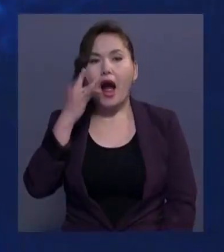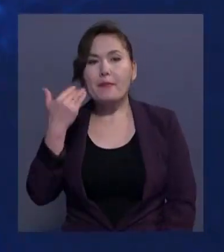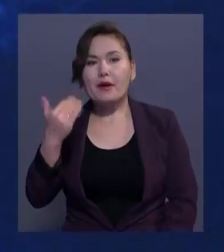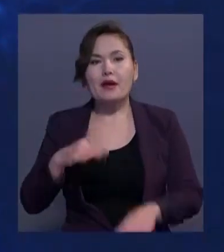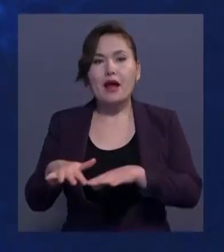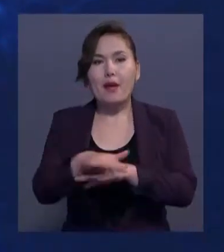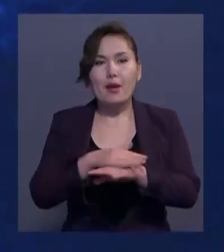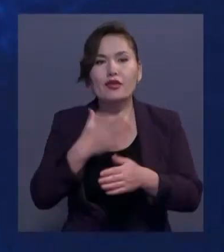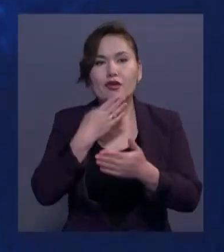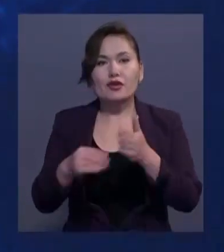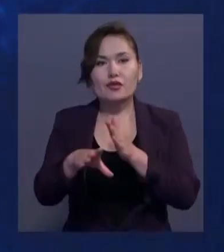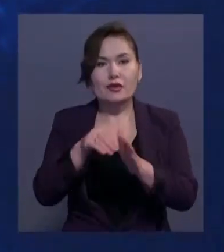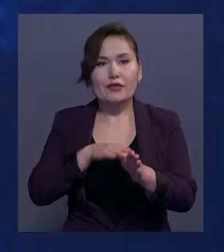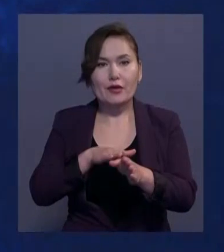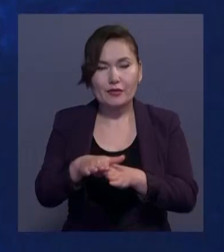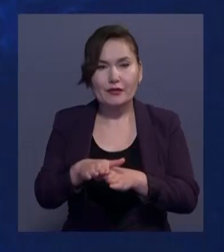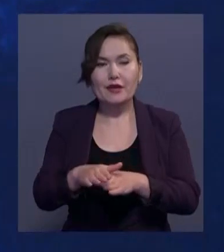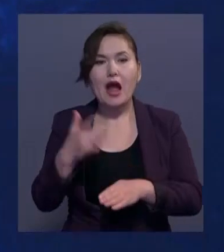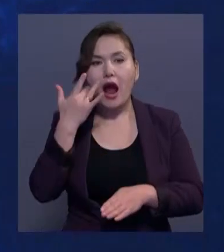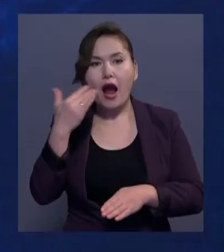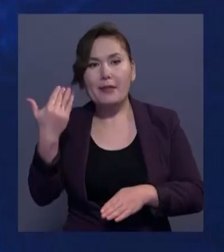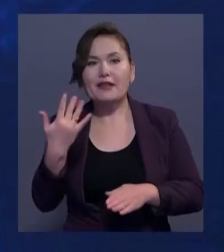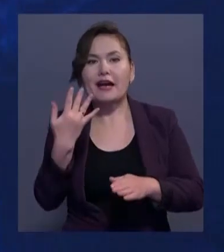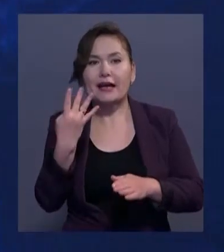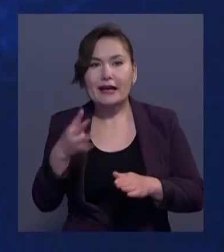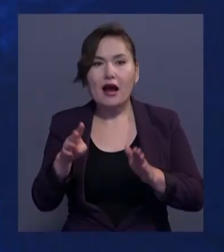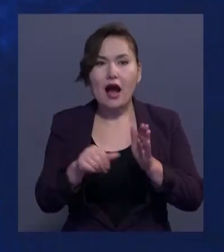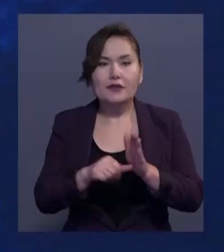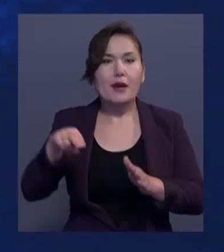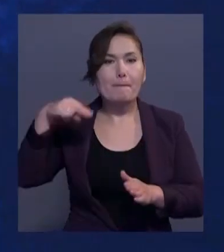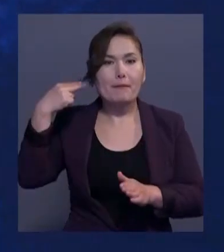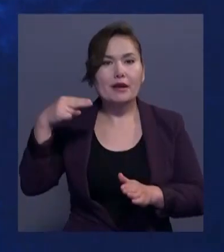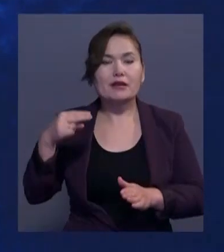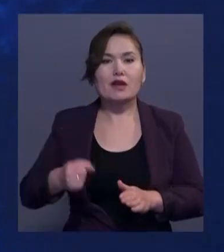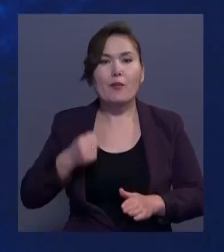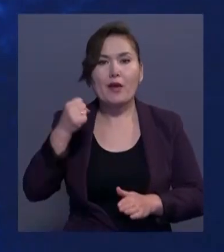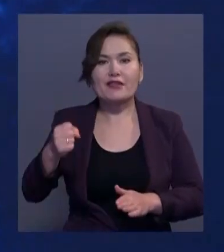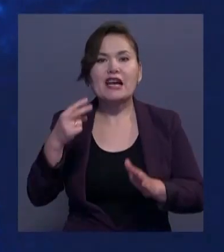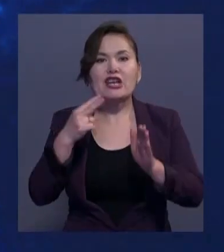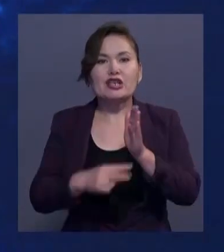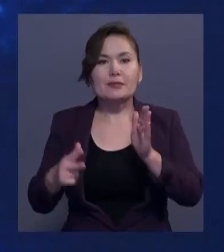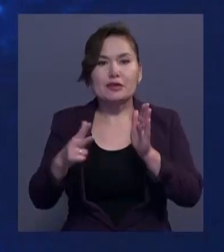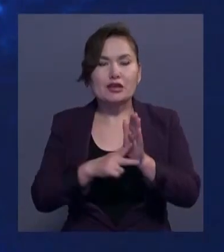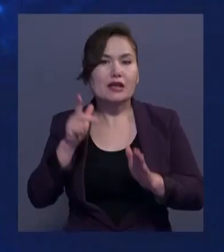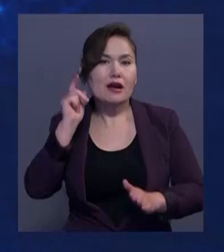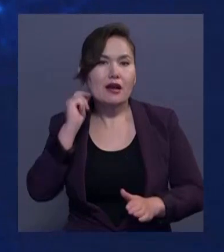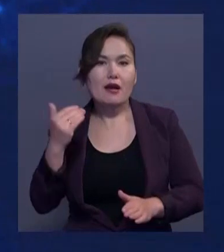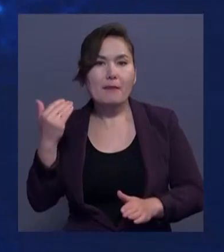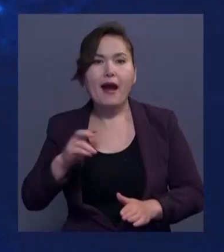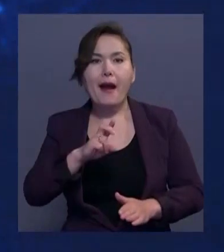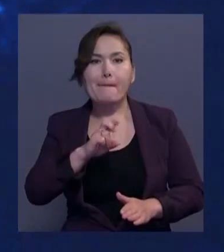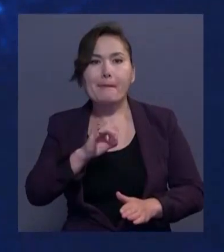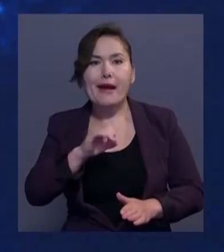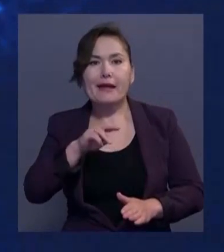Америка халқы өз таңдауын жасады. Құрама штаттардың 46-шы президенті болып, 78 жастағы демократ Джо